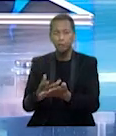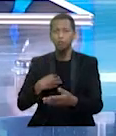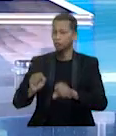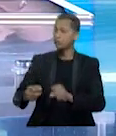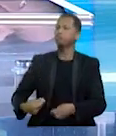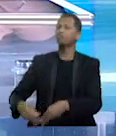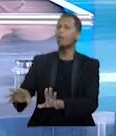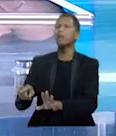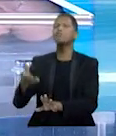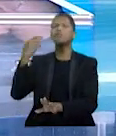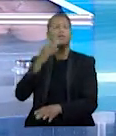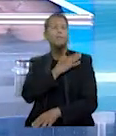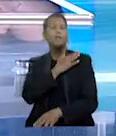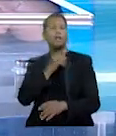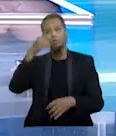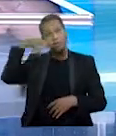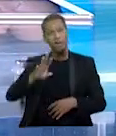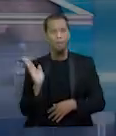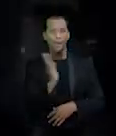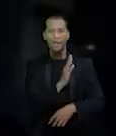Kapolda Sumatera Barat